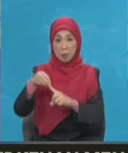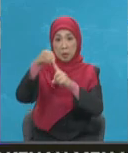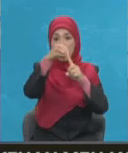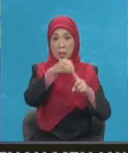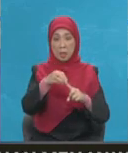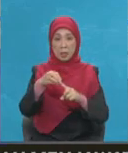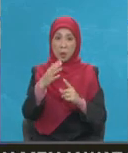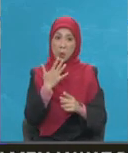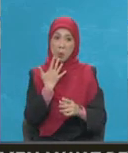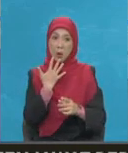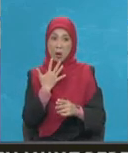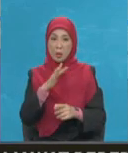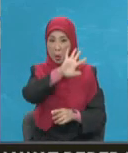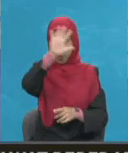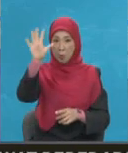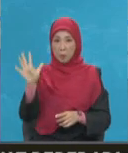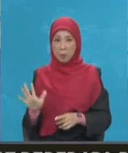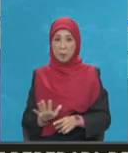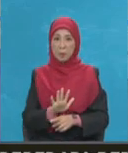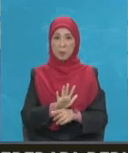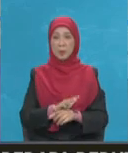upacara yang berwarna-warni.